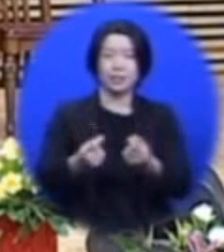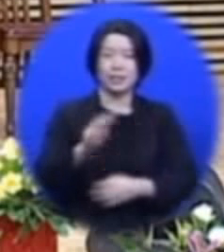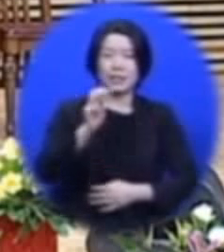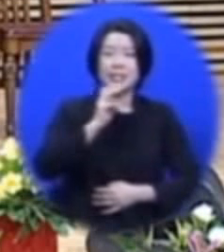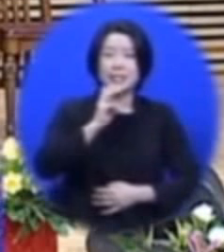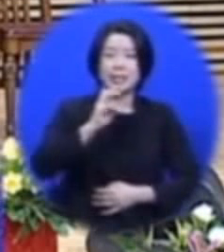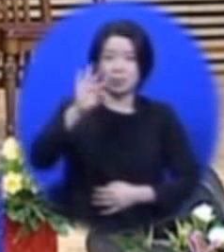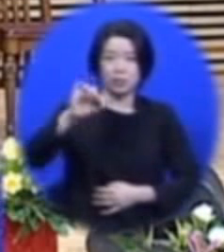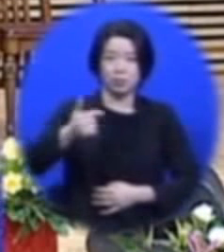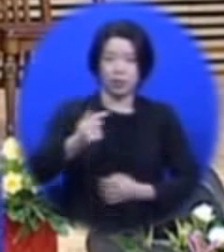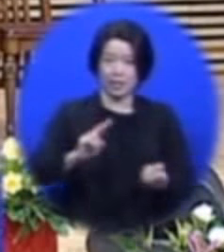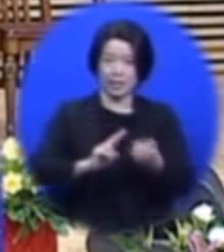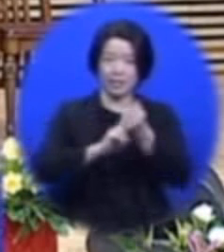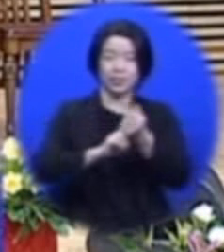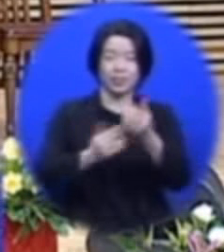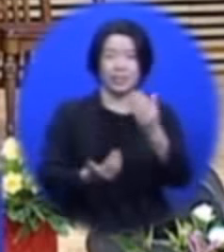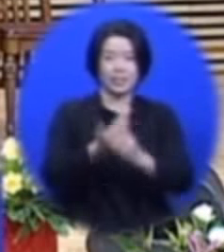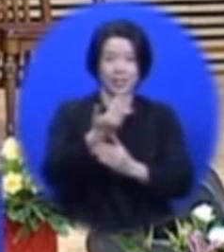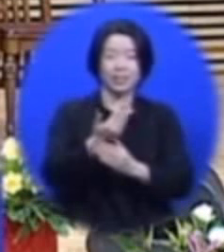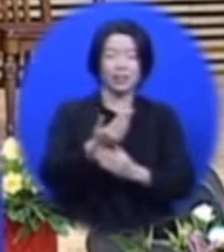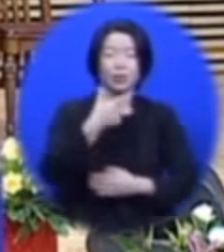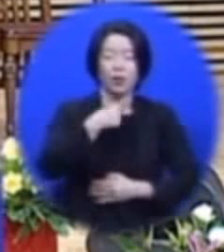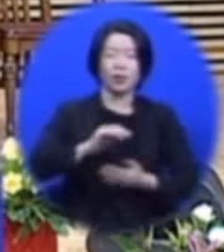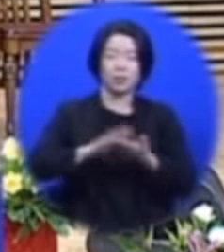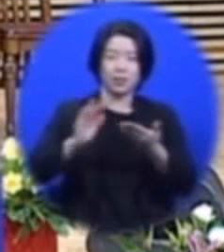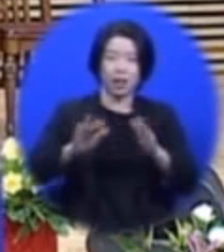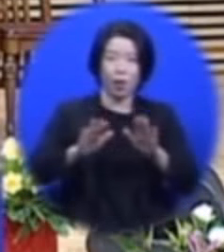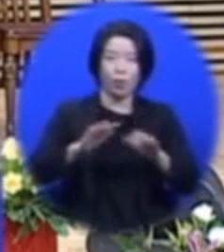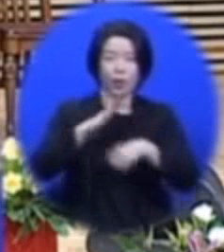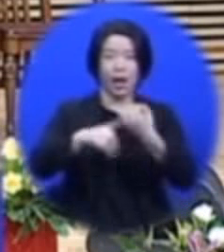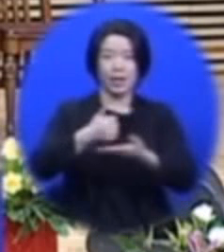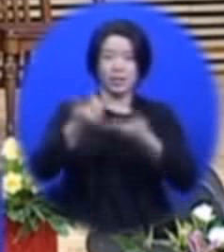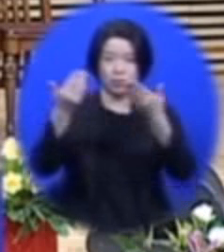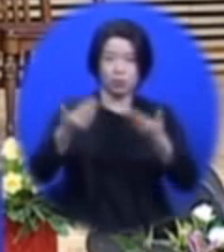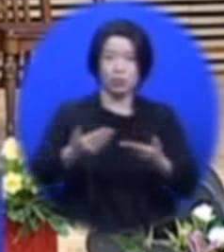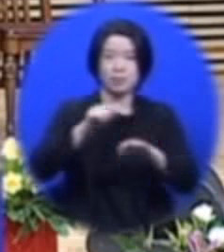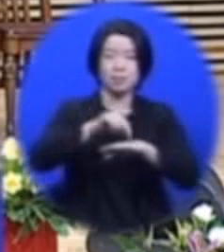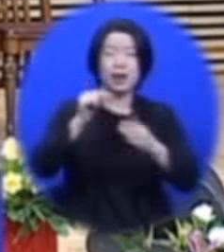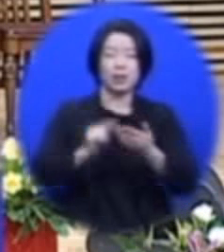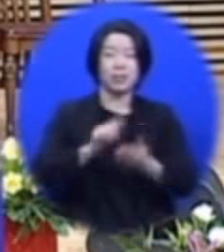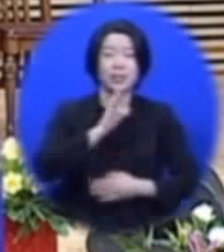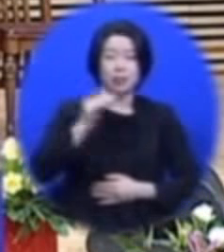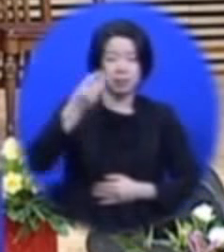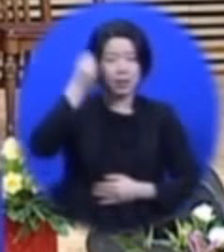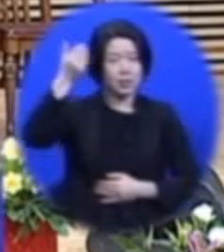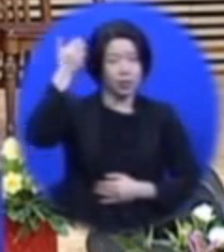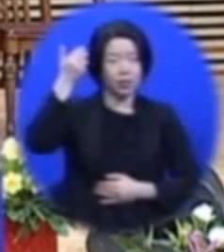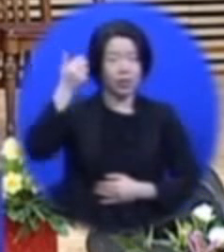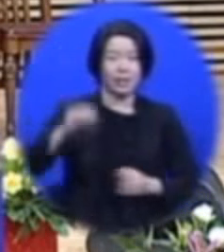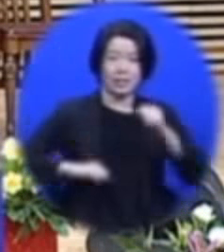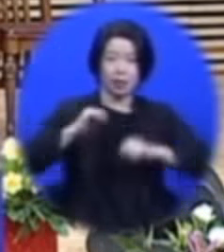기적이 일어나기를 원합니다. 오늘 하나님이 주신 마음이 정말 성령의 역사와 기적이